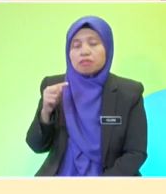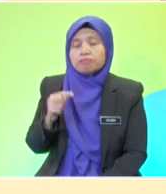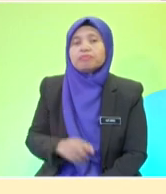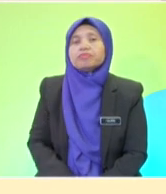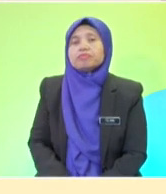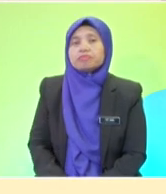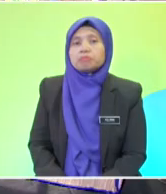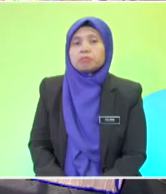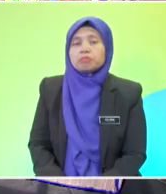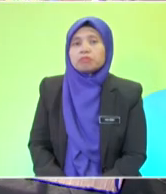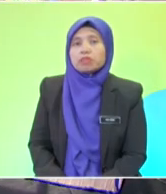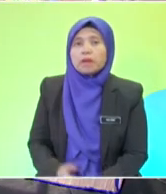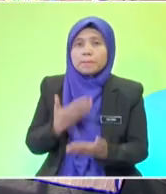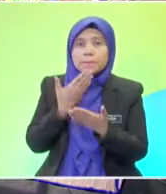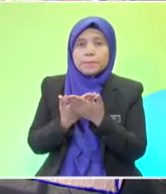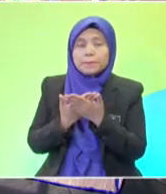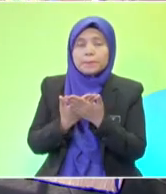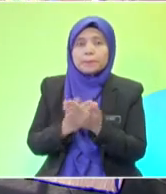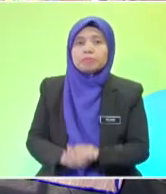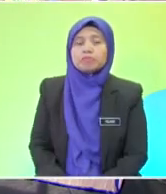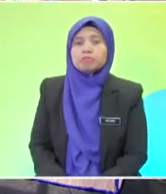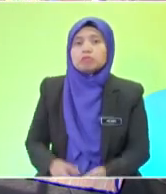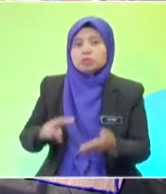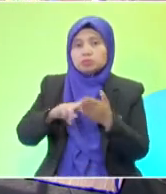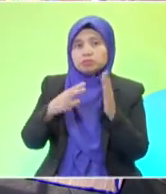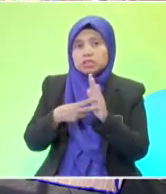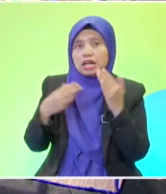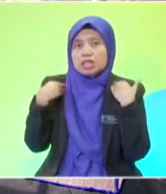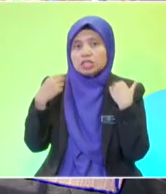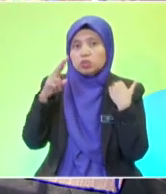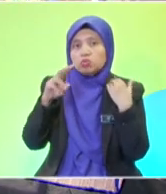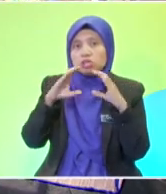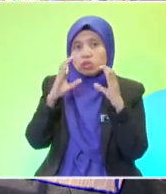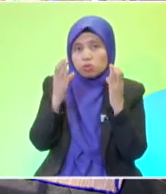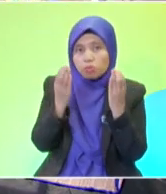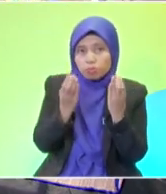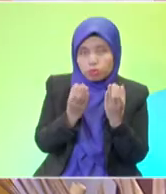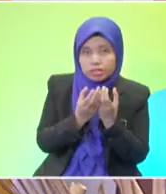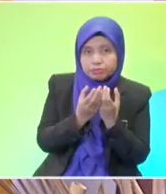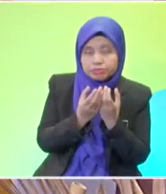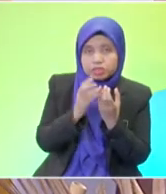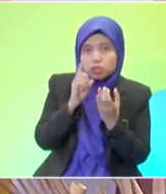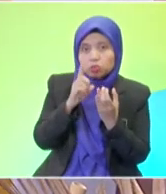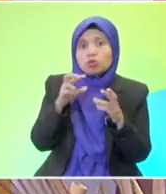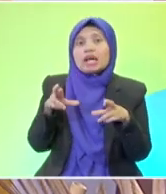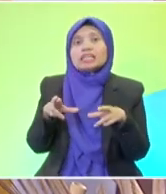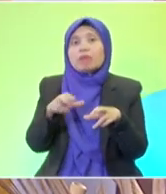Oke baiknya maksudnya ada dua murid di bagian atau kumpulan